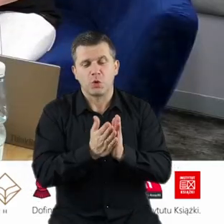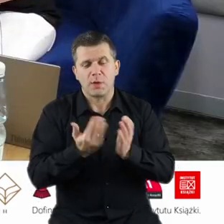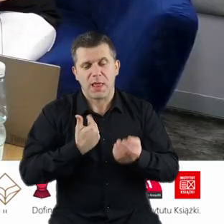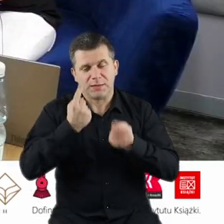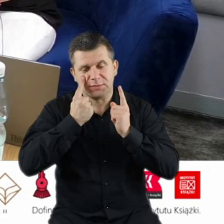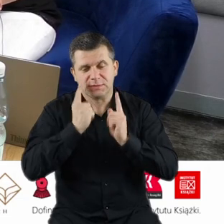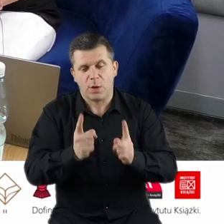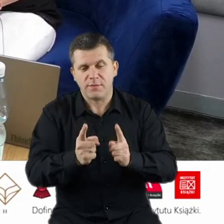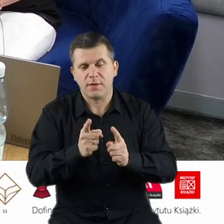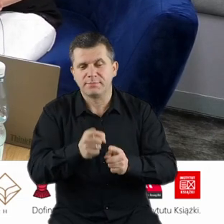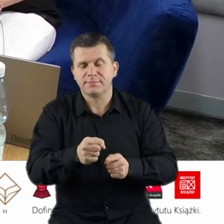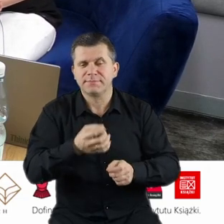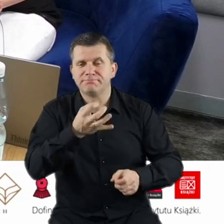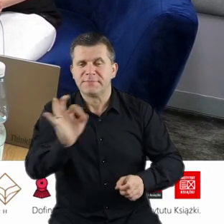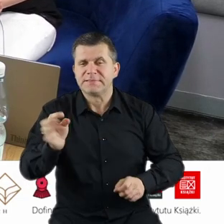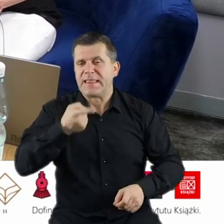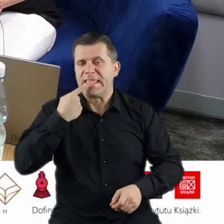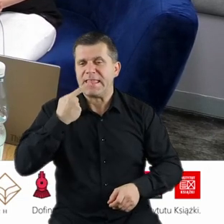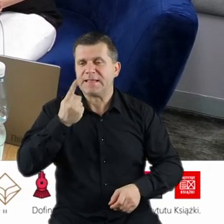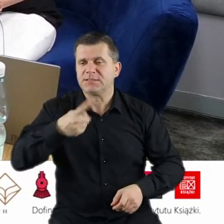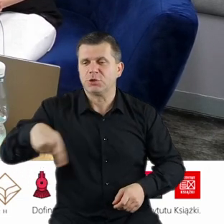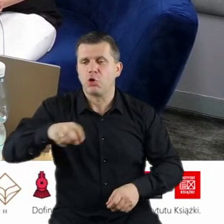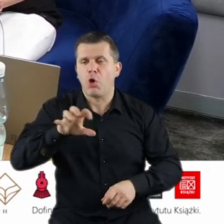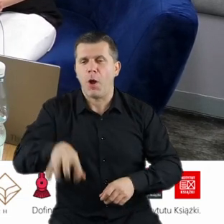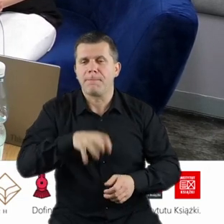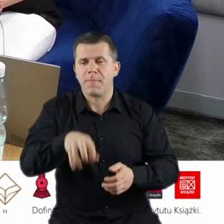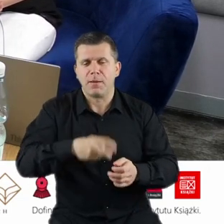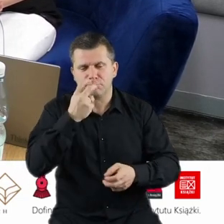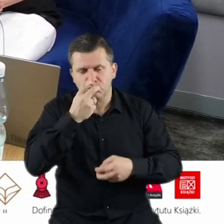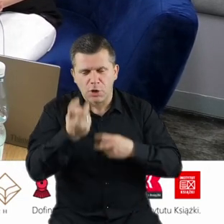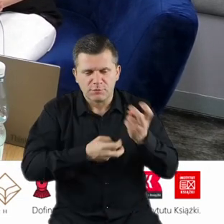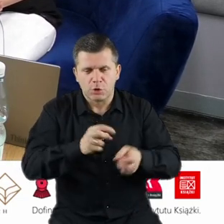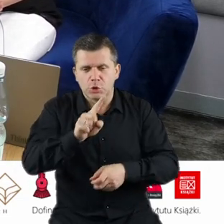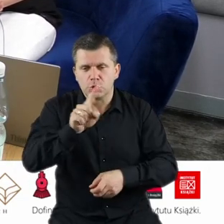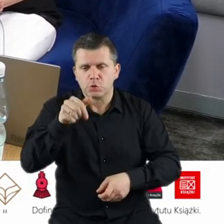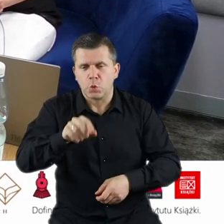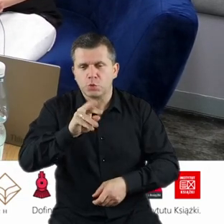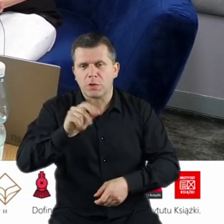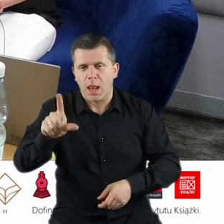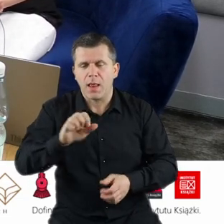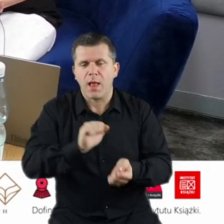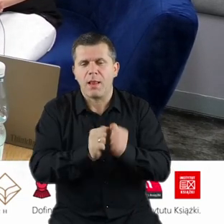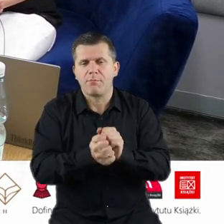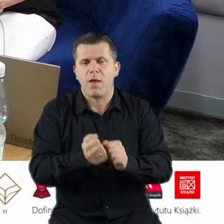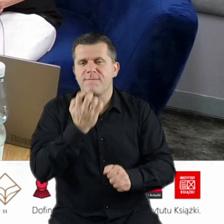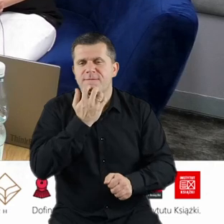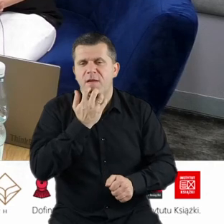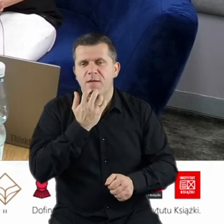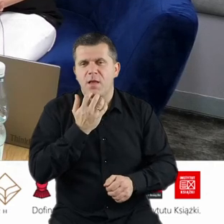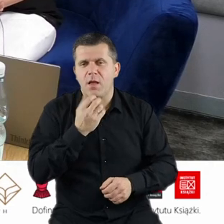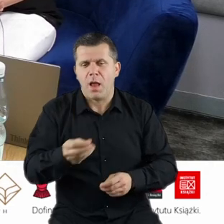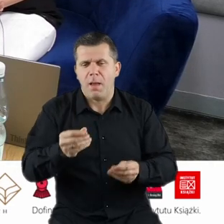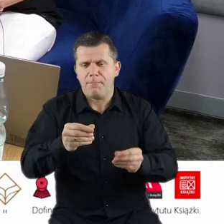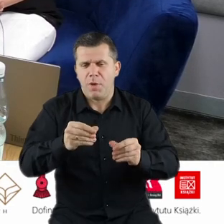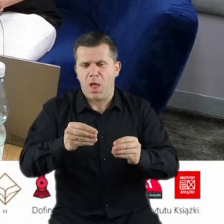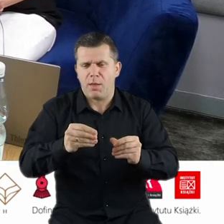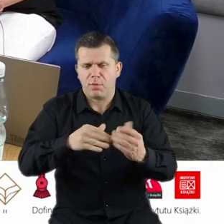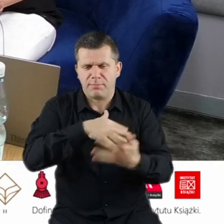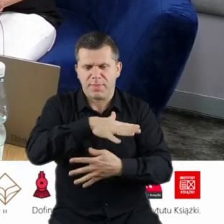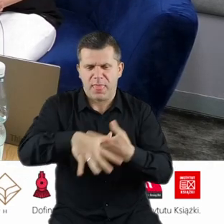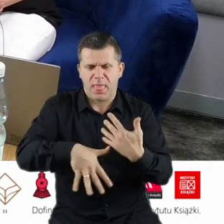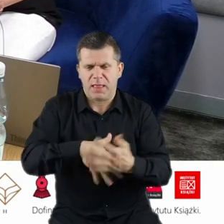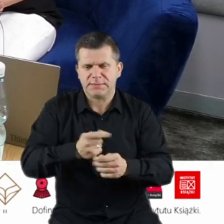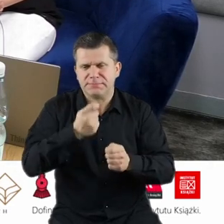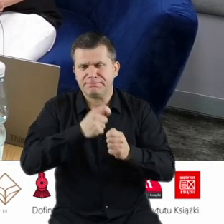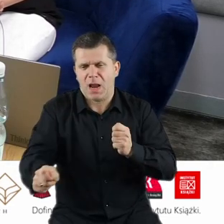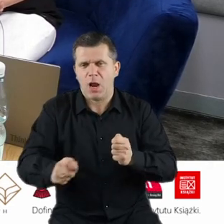Czytając książkę, zwróciłam uwagę na charakterystyczny język kopaczy. Przeszukiwali żużel albo węgiel, a przecież chodziło o popiół